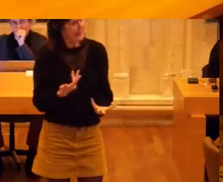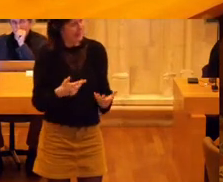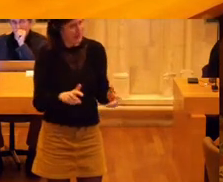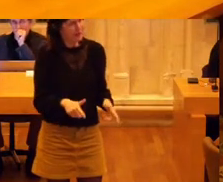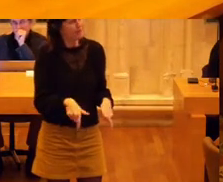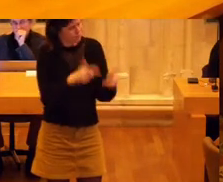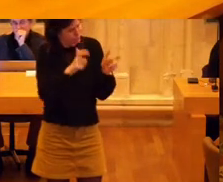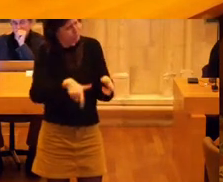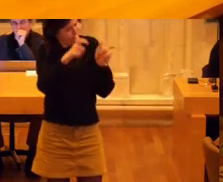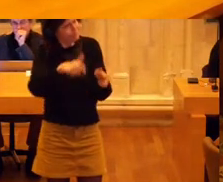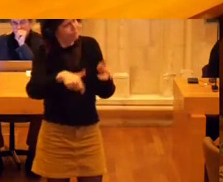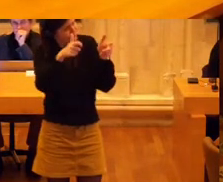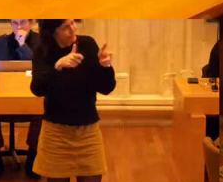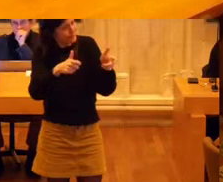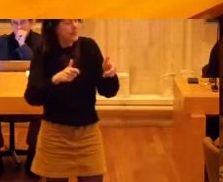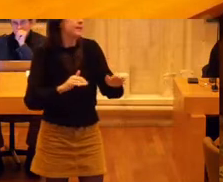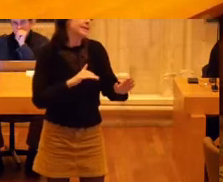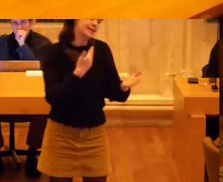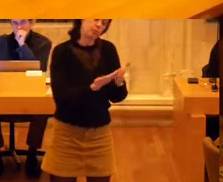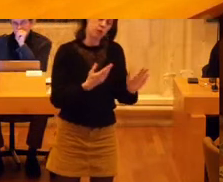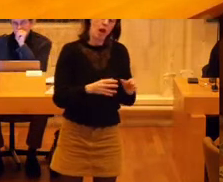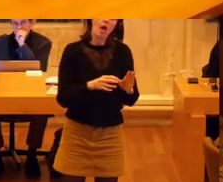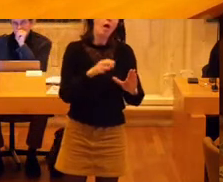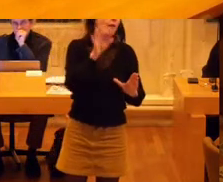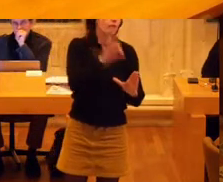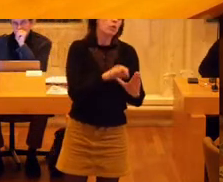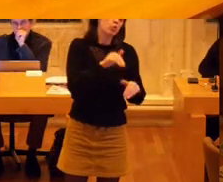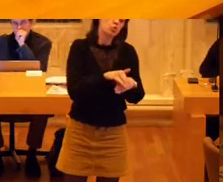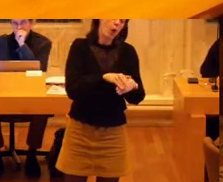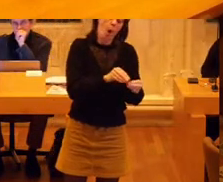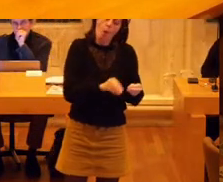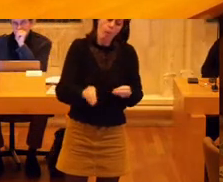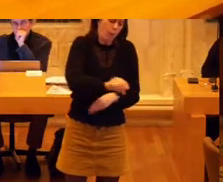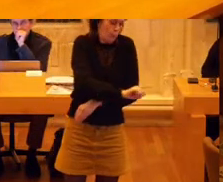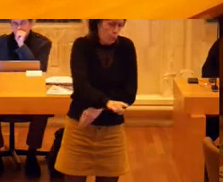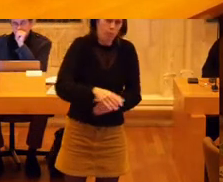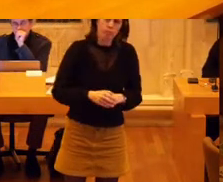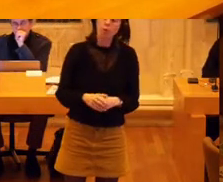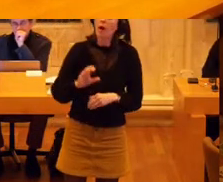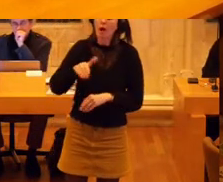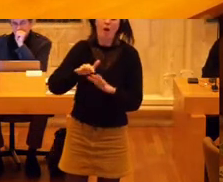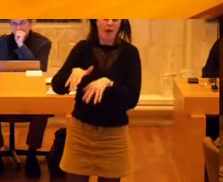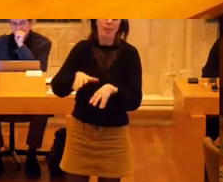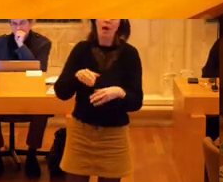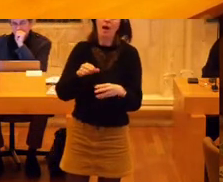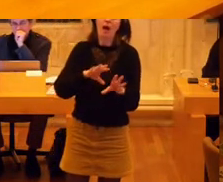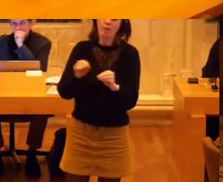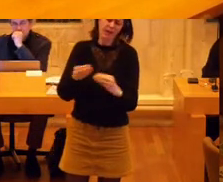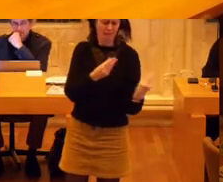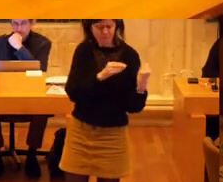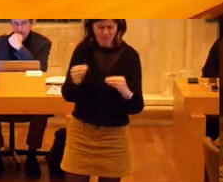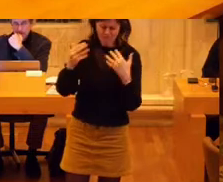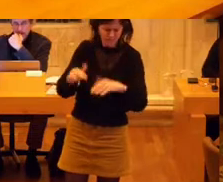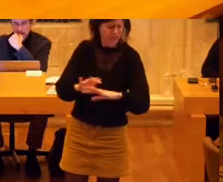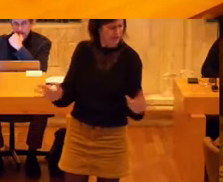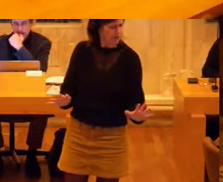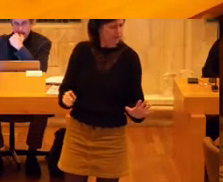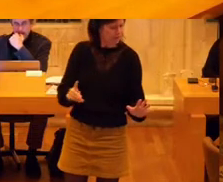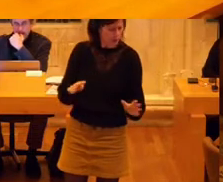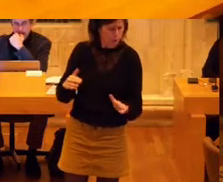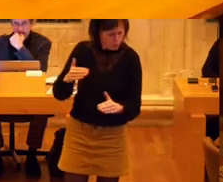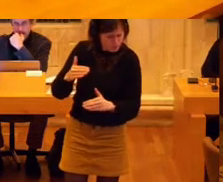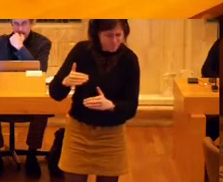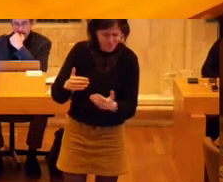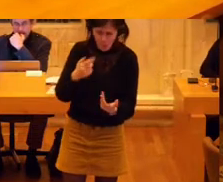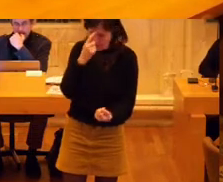Et voilà pourquoi je pense qu'il est bon qu'on ne retarde pas cette délibération, qu'on cède ce patrimoine à Caen la Mer Habitat et que ce projet avance au service